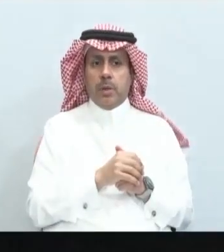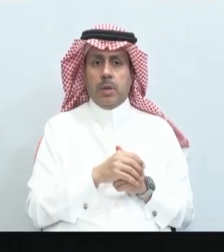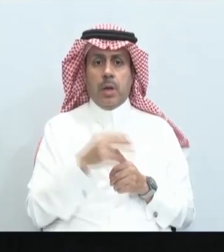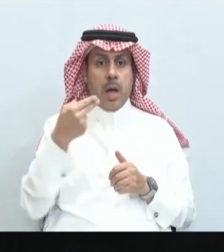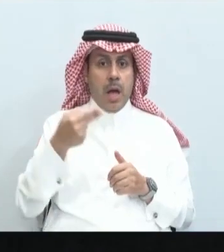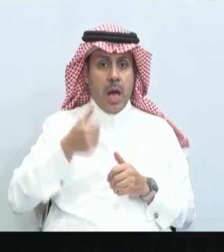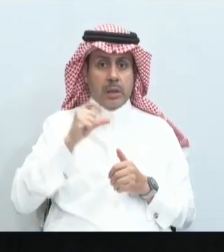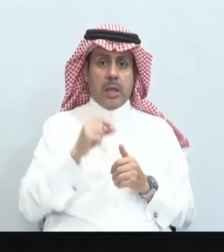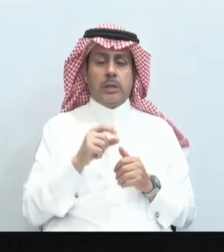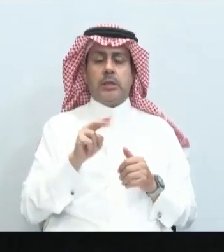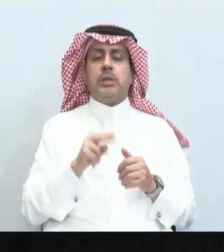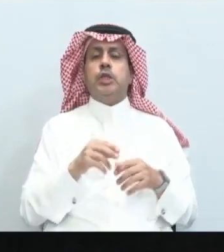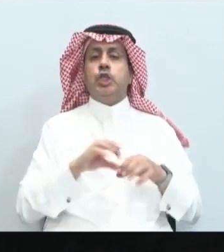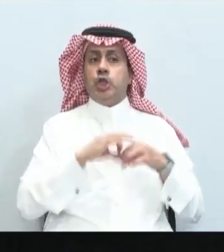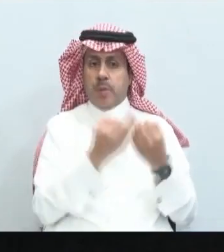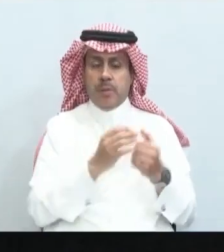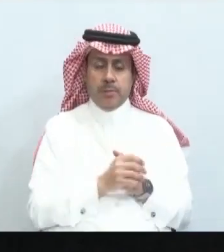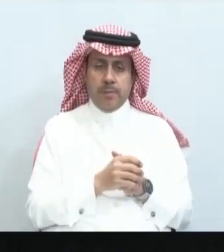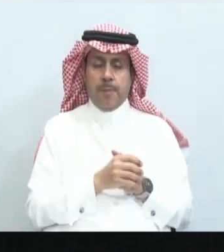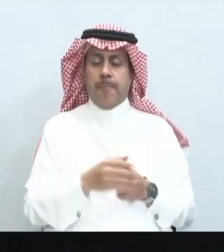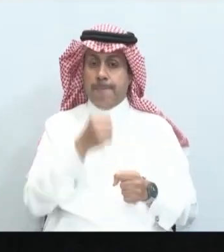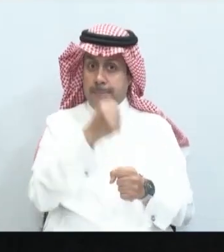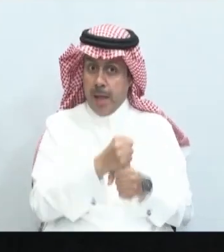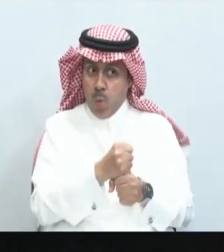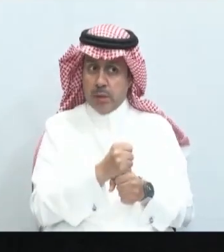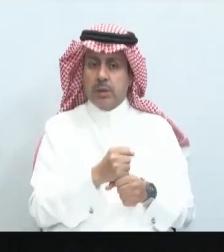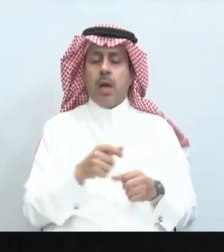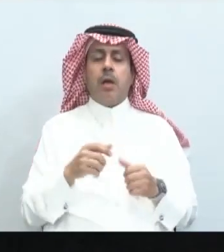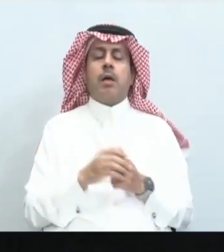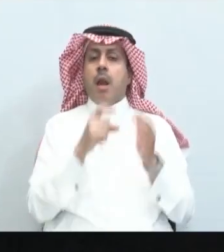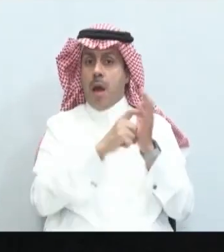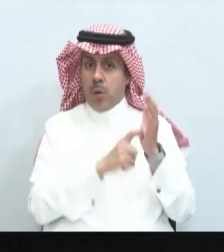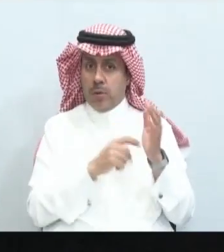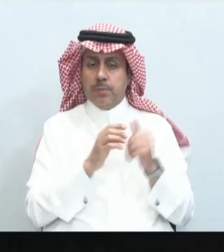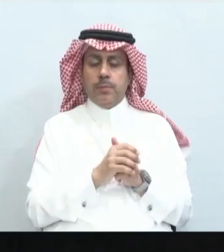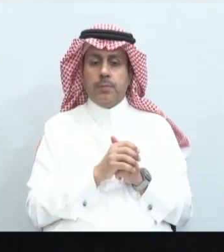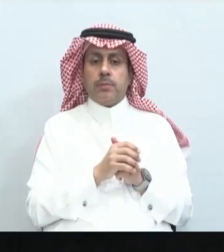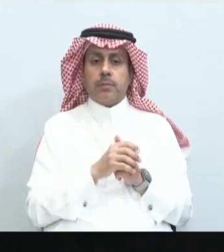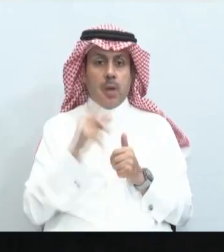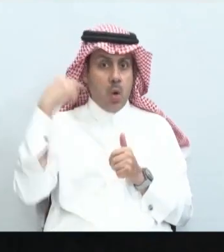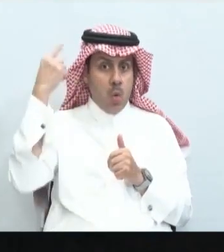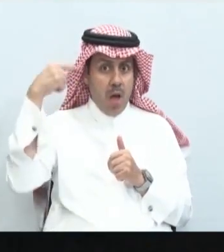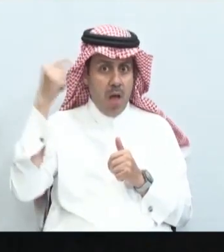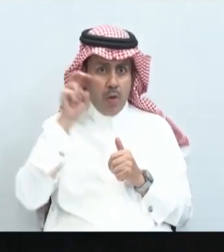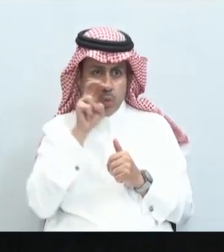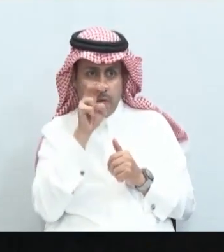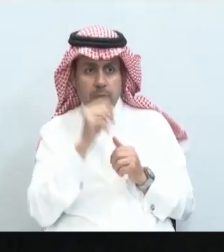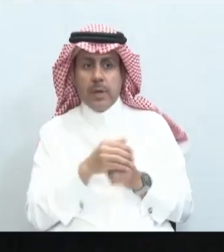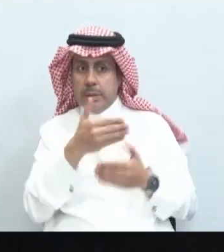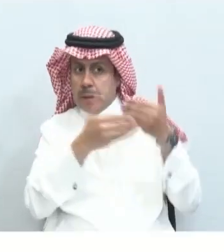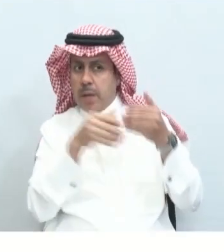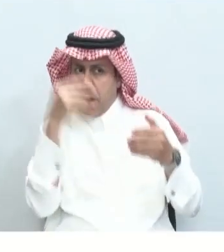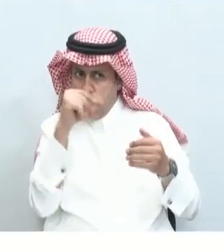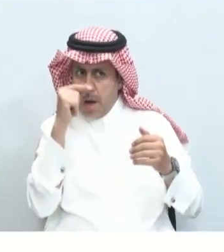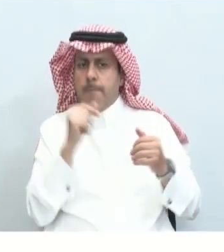الاجتماعي قواعد العادات الاجتماعيه القواعد القانونيه نلاحظ ان الذي يرتب يترتب عليه جزاء